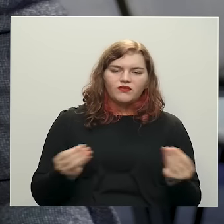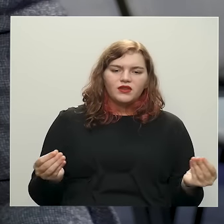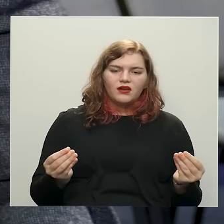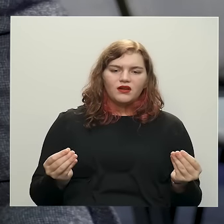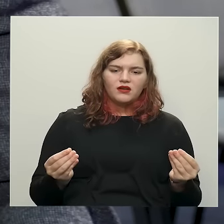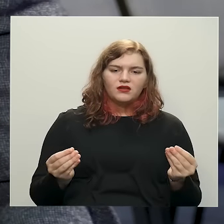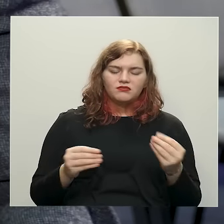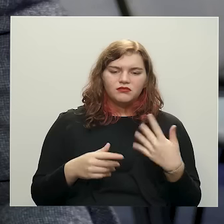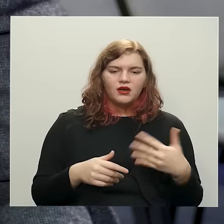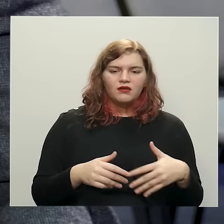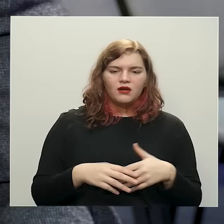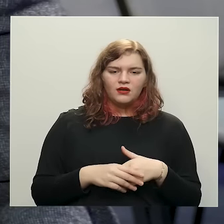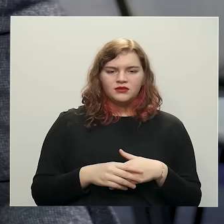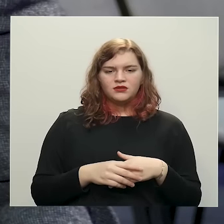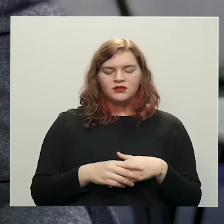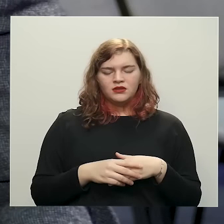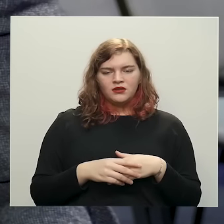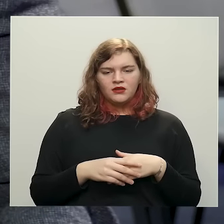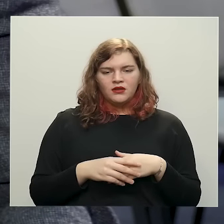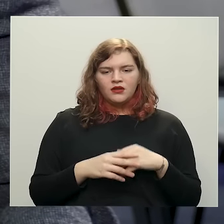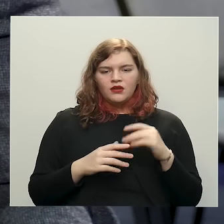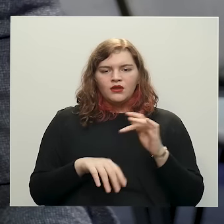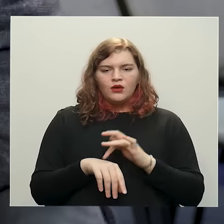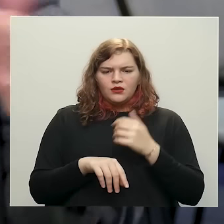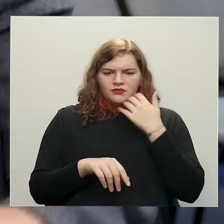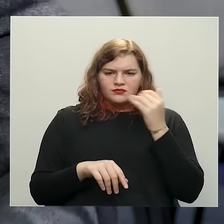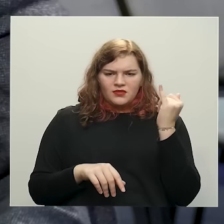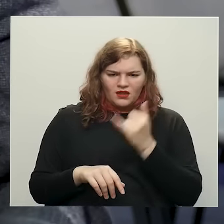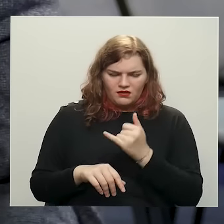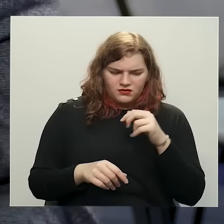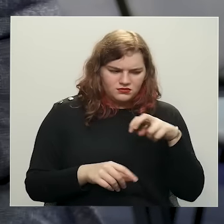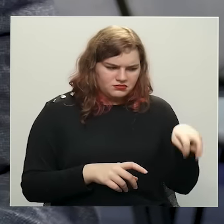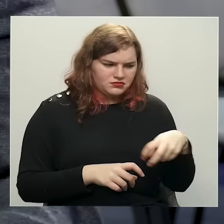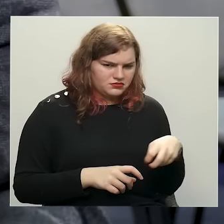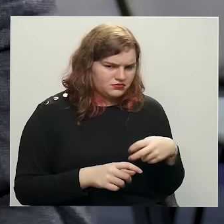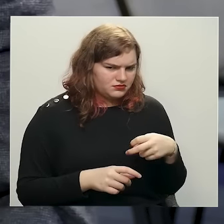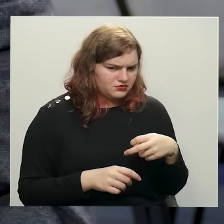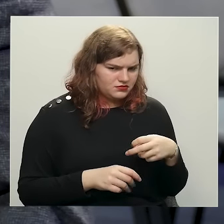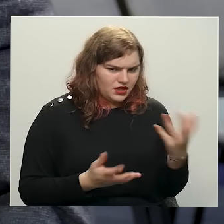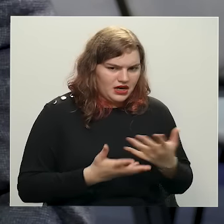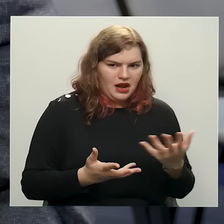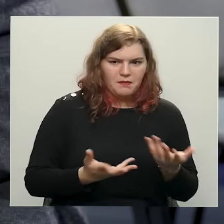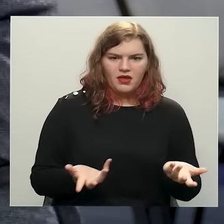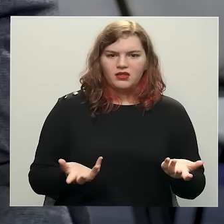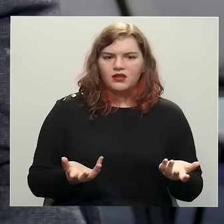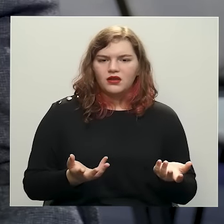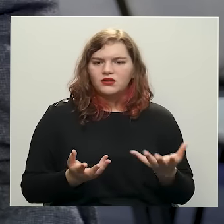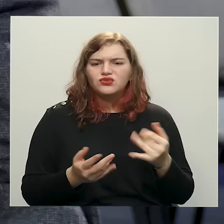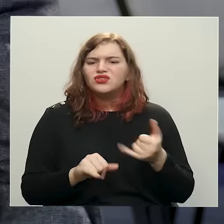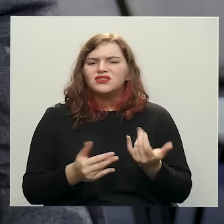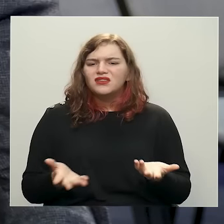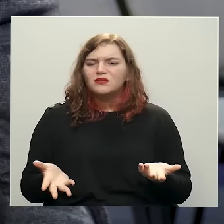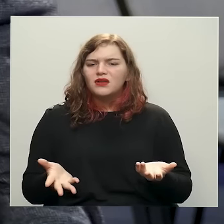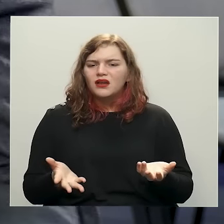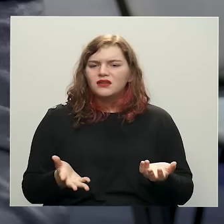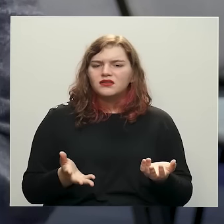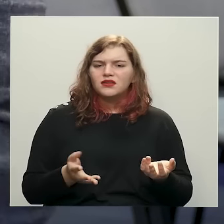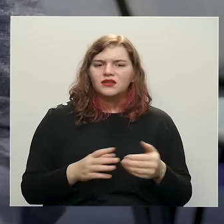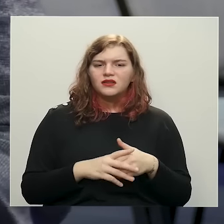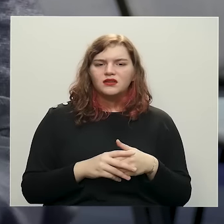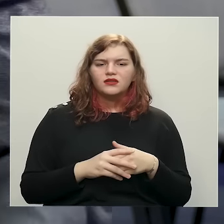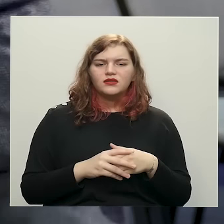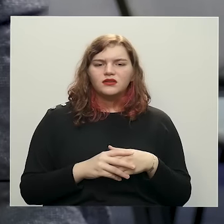vindecare, miraculoasă. Miraculoasă. Și doctorul când a venit jos, că a venit imediat după noi, da mă, vin arșilor, ce s-a întâmplat aici? Că